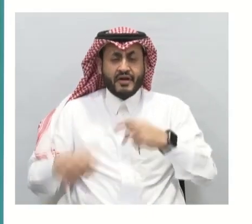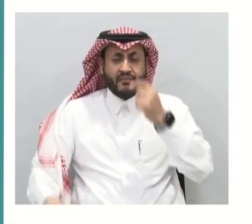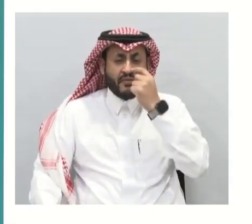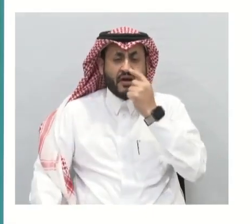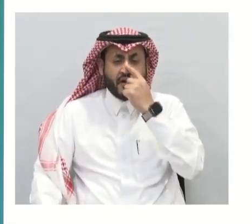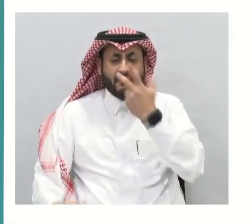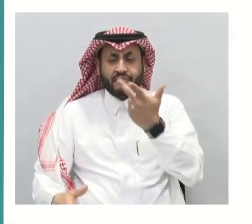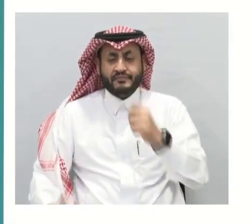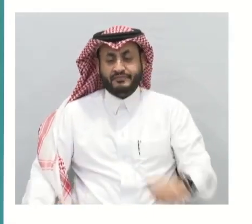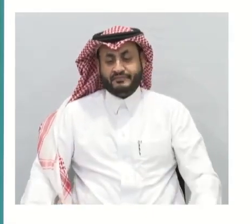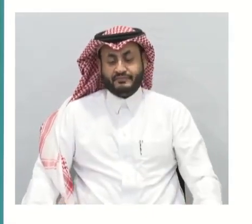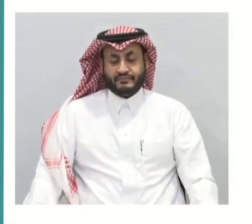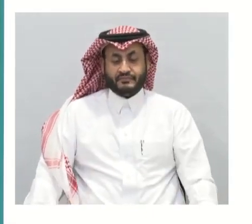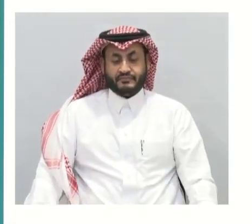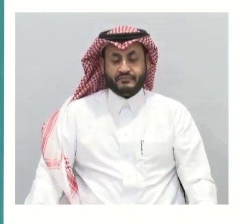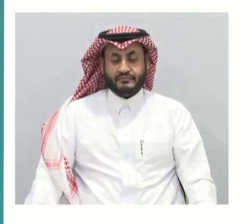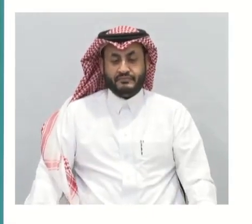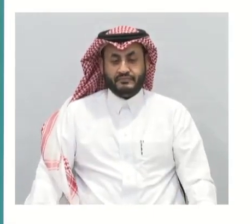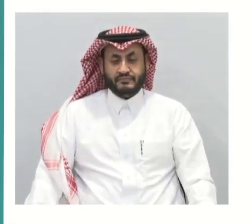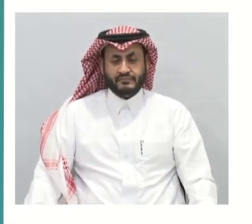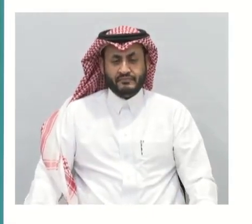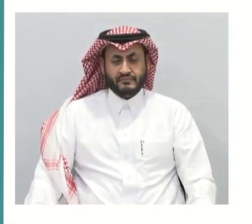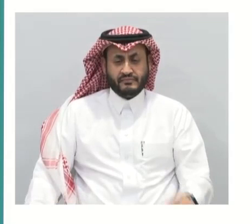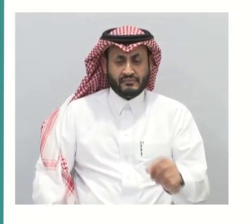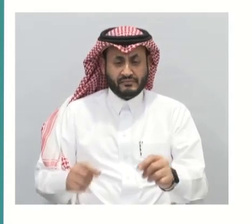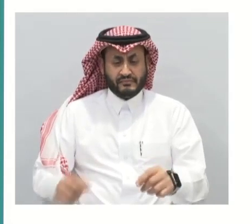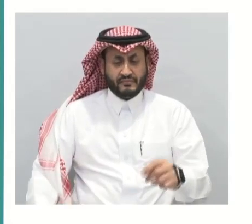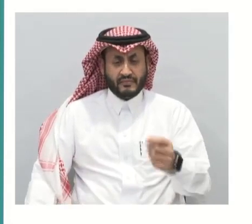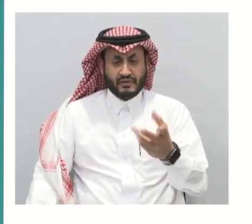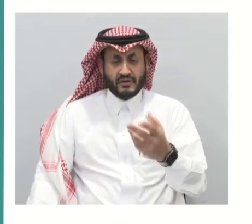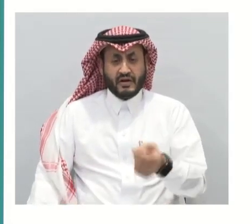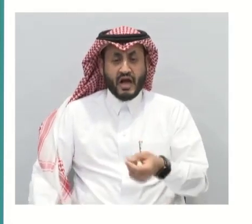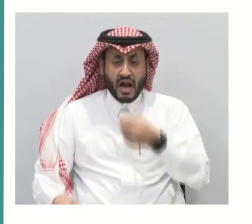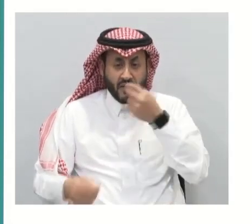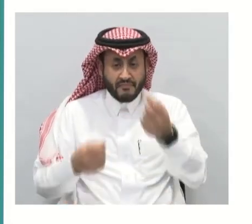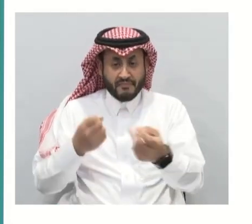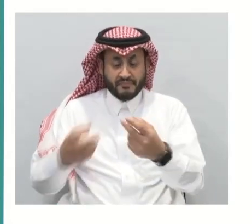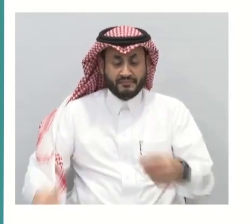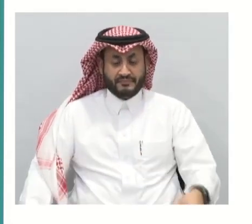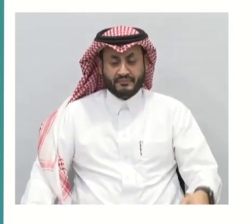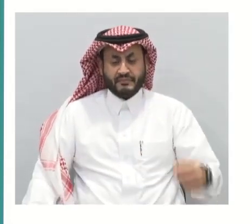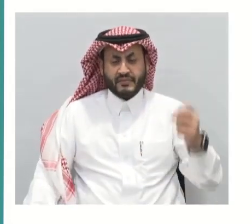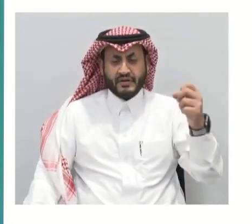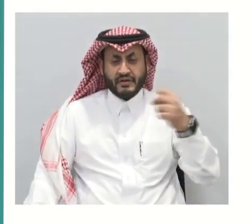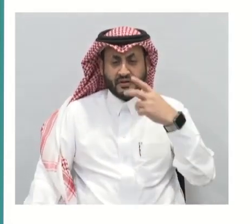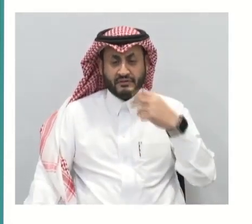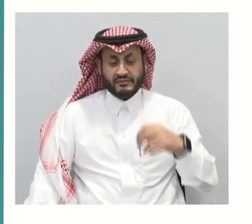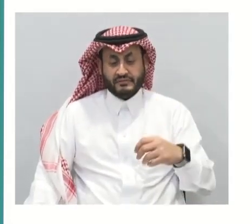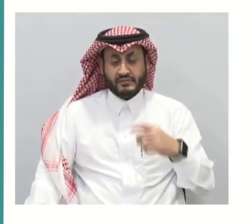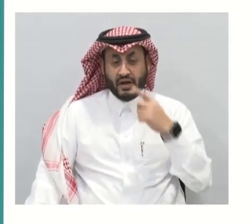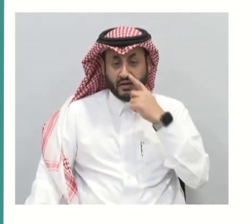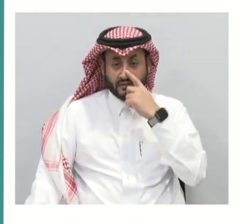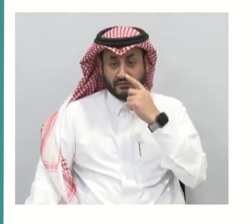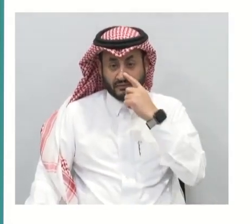الشمس جزيئات الطعام تتحرك في الهواء فاذا دخلت الى تجويف